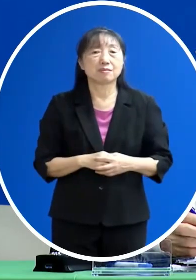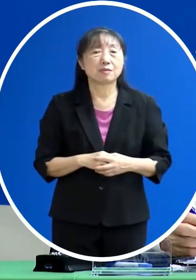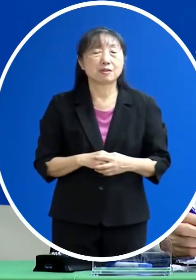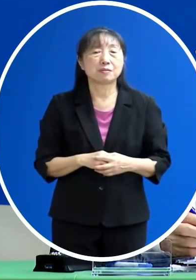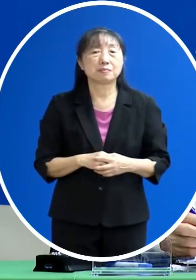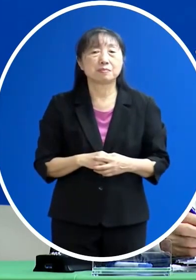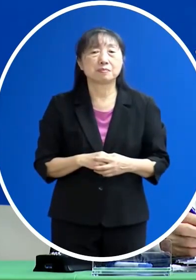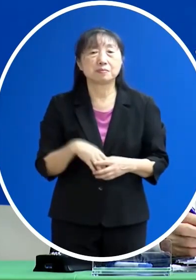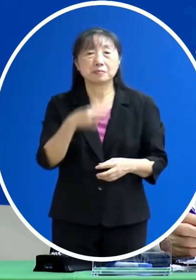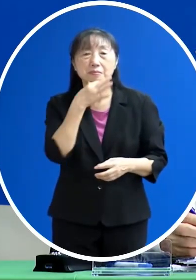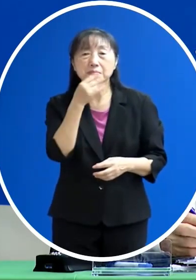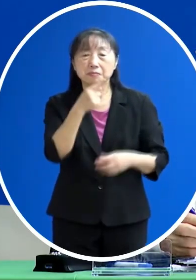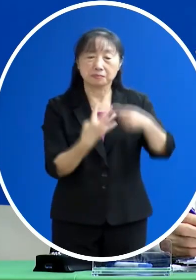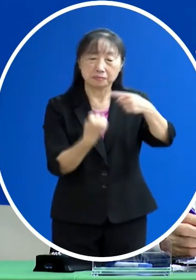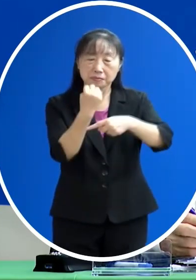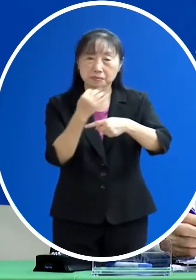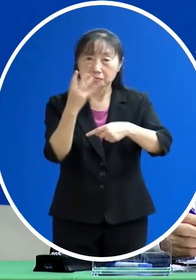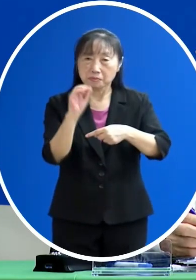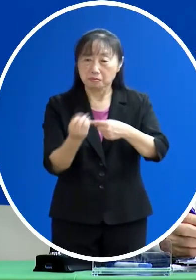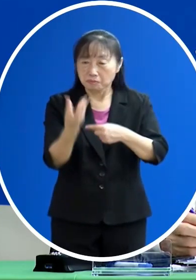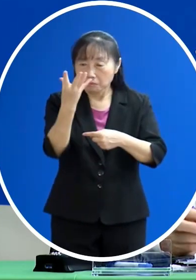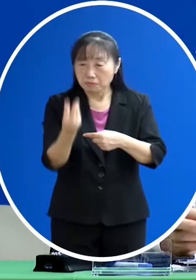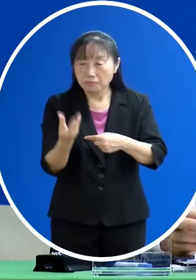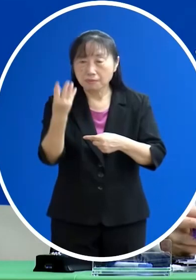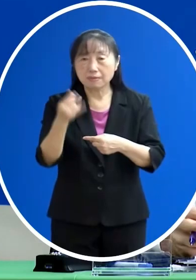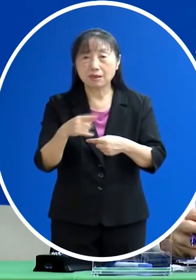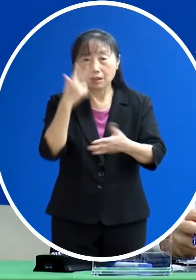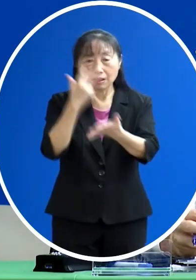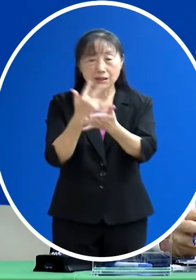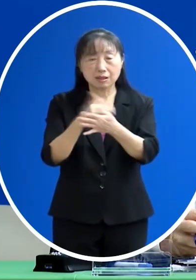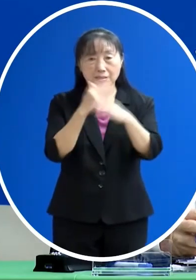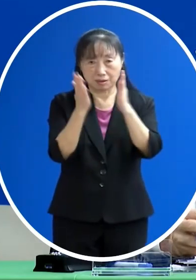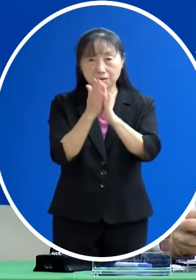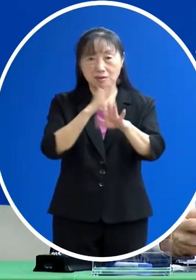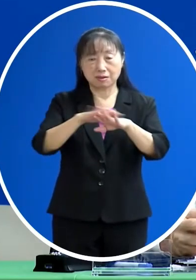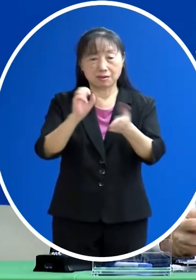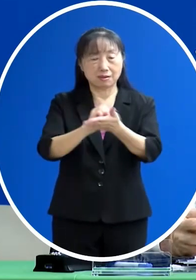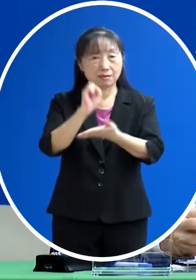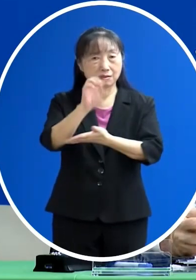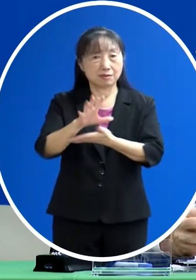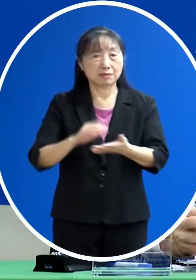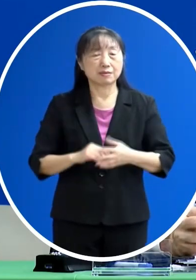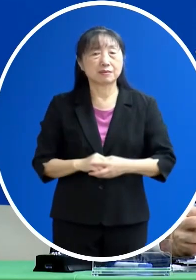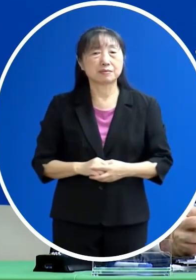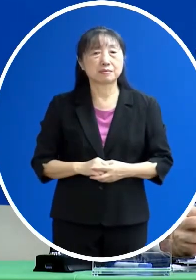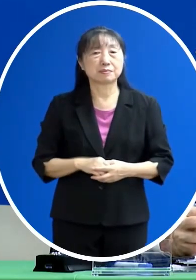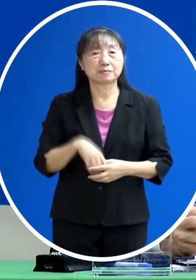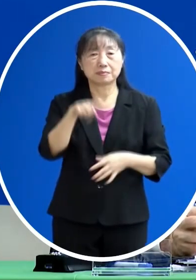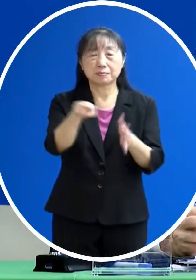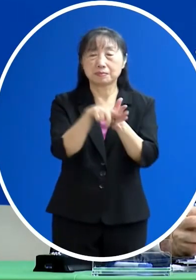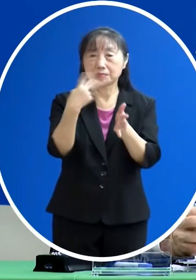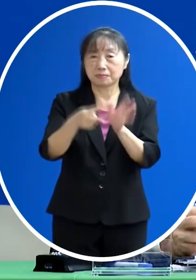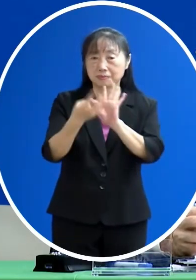一些这个比例的情形，我们会在每一周跟大家做这个定序报告的时候再来做分析。